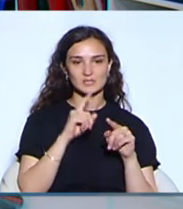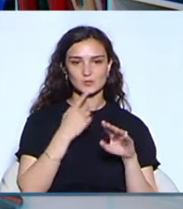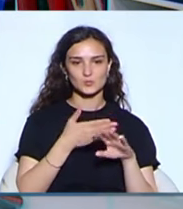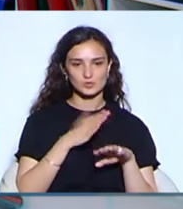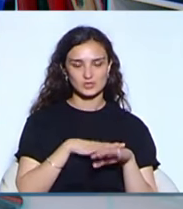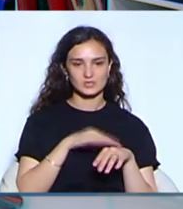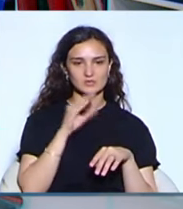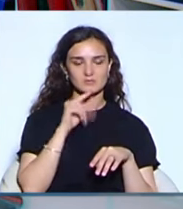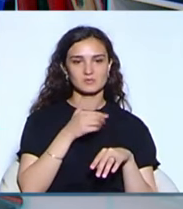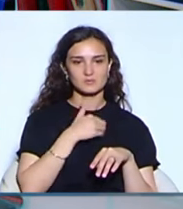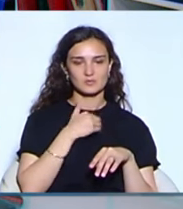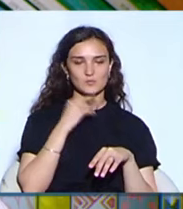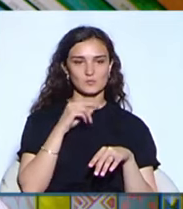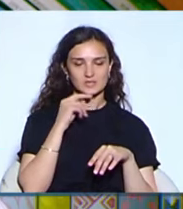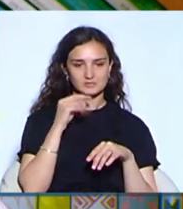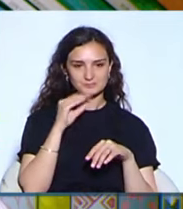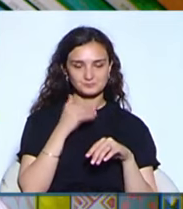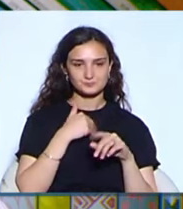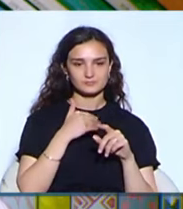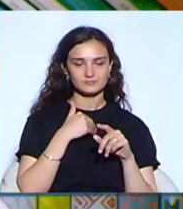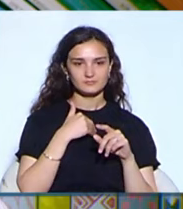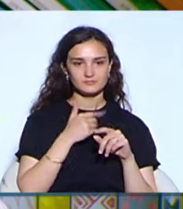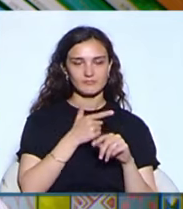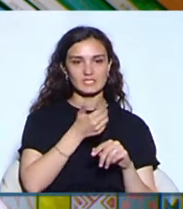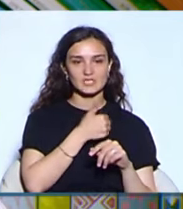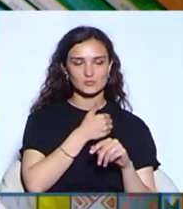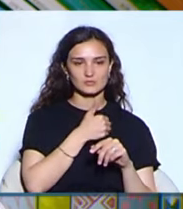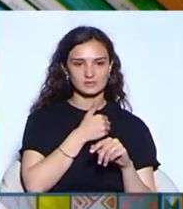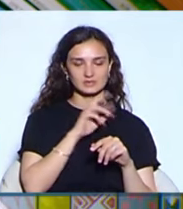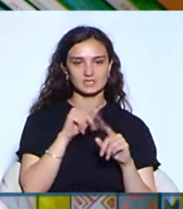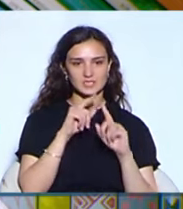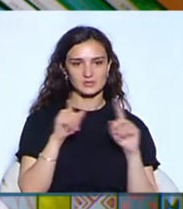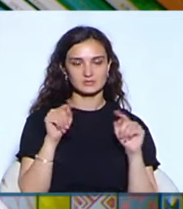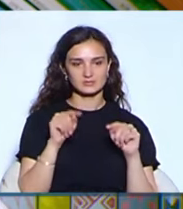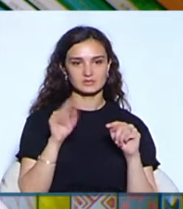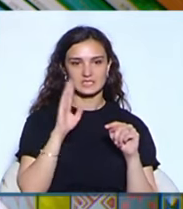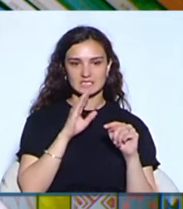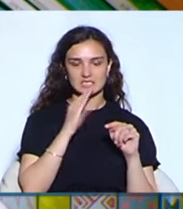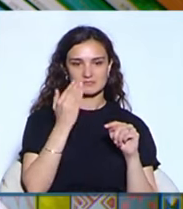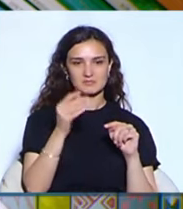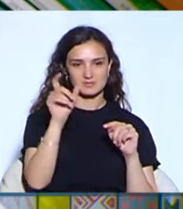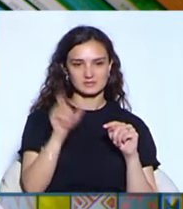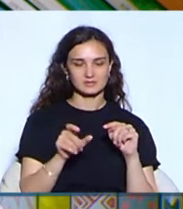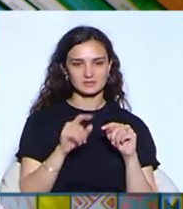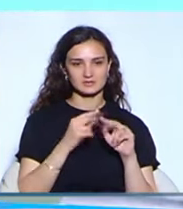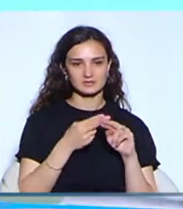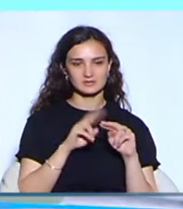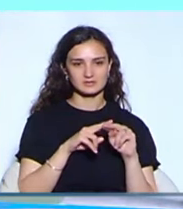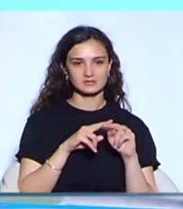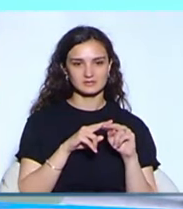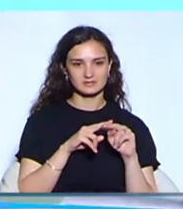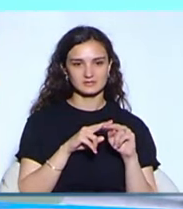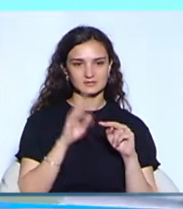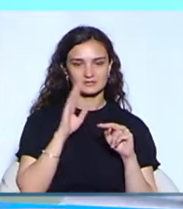უჭირს, როდესაც მას უნდა ყურადღება, როდესაც უნდა სასურველი და განსაკუთრებით ნახეთ დედას მიმართავსო. ამიტომ ჩემს